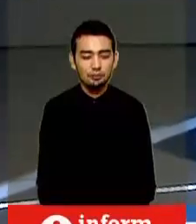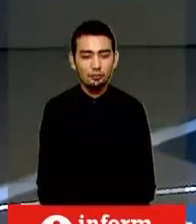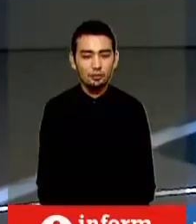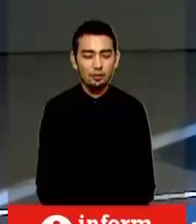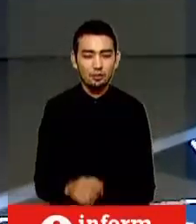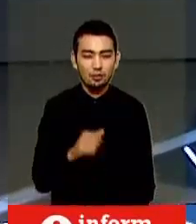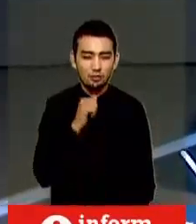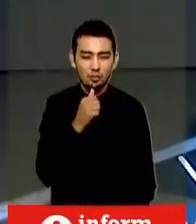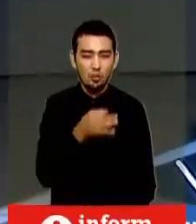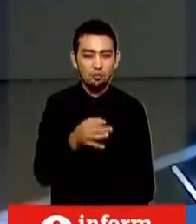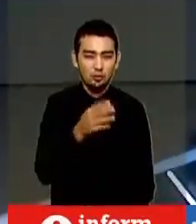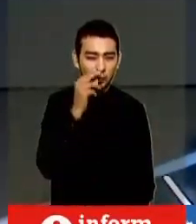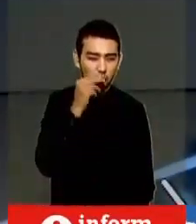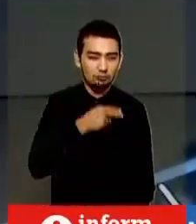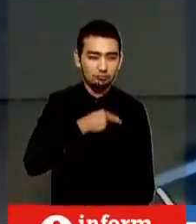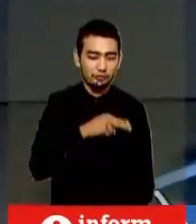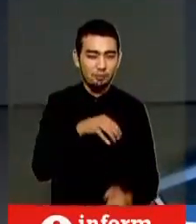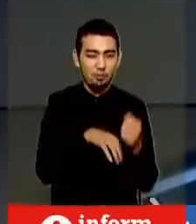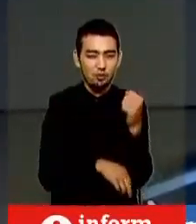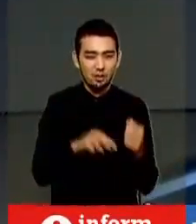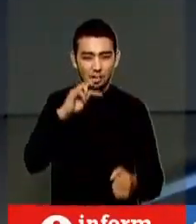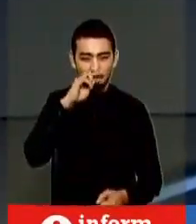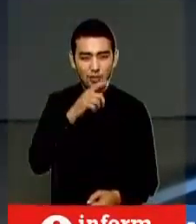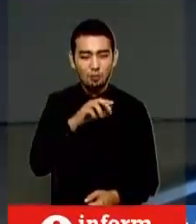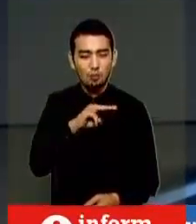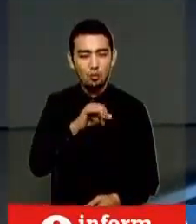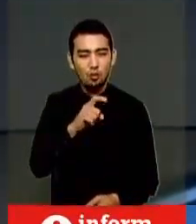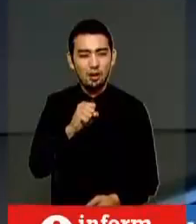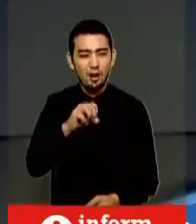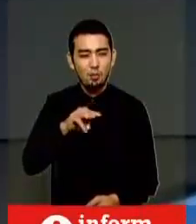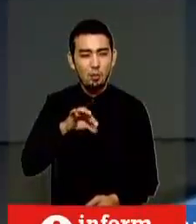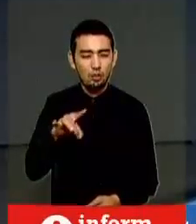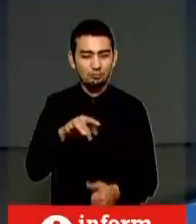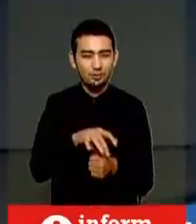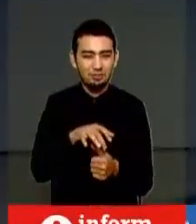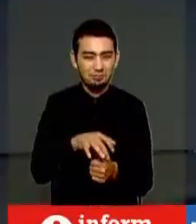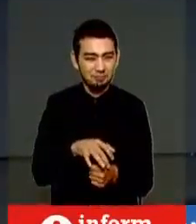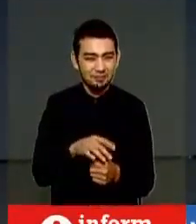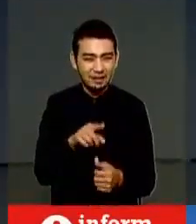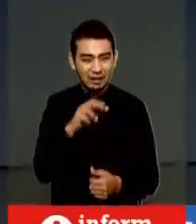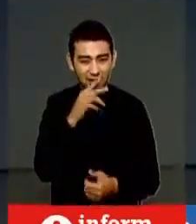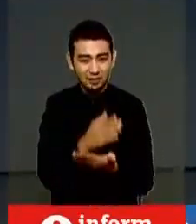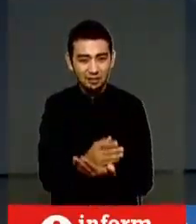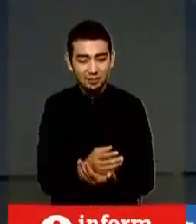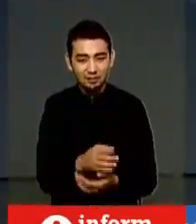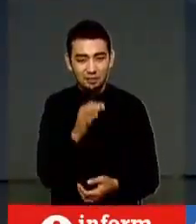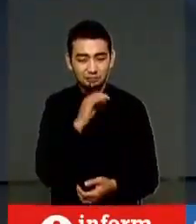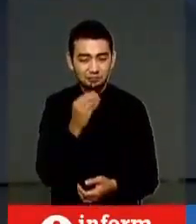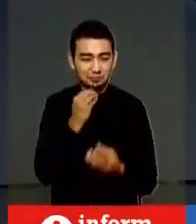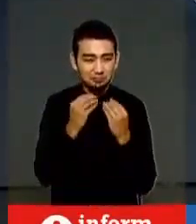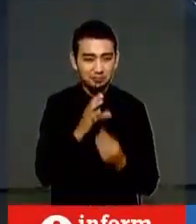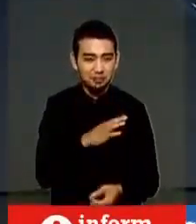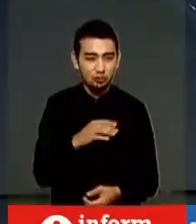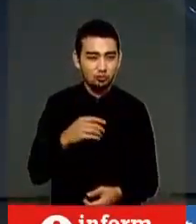В Костанайской области мужчина умер после отравления мухоморами. Это второй такой случай в регионе за последний месяц. Ранее другой